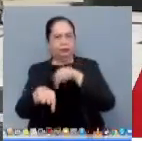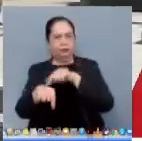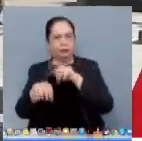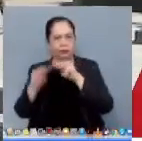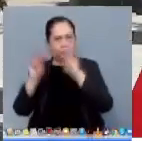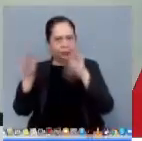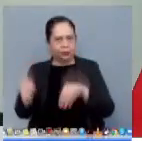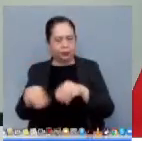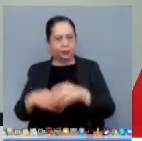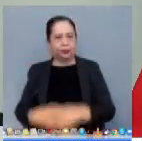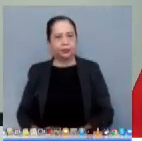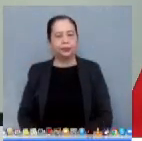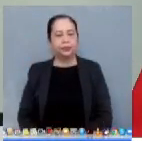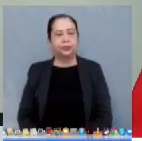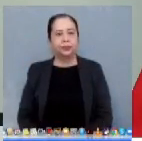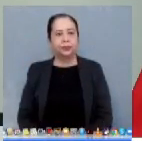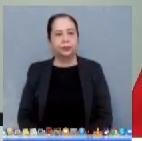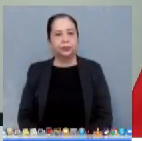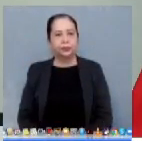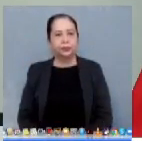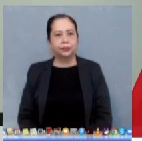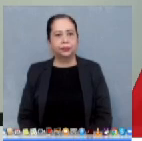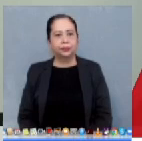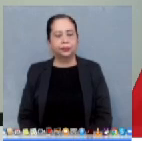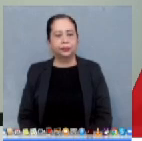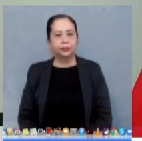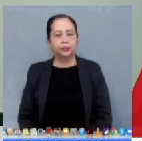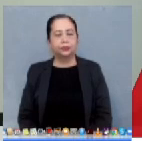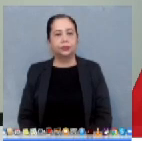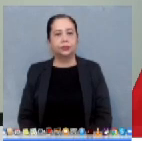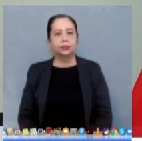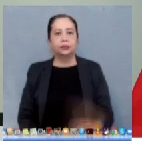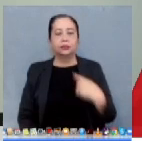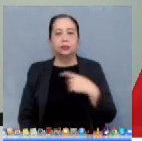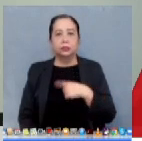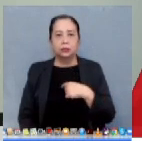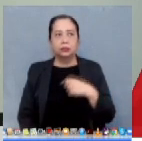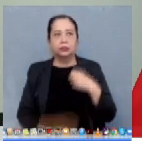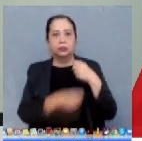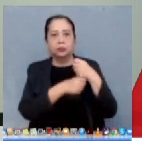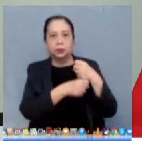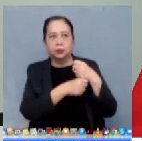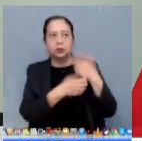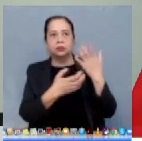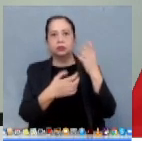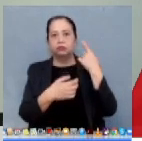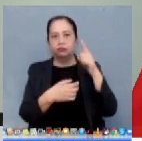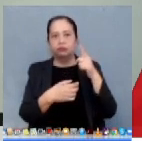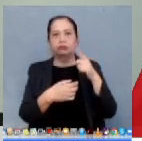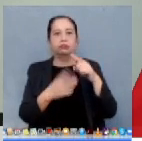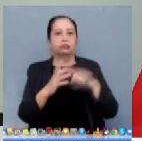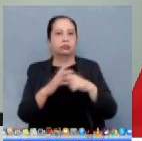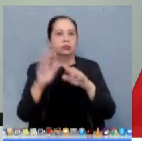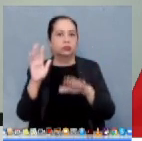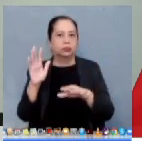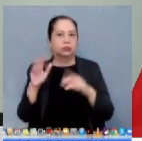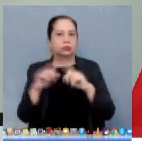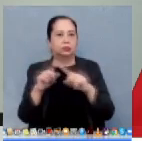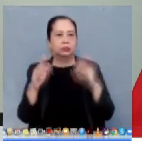Wasn't there be any disruption sa inauguration? Pero sana